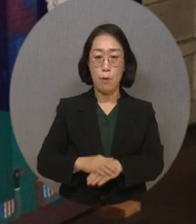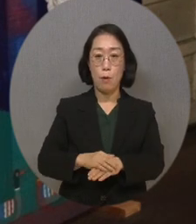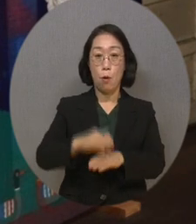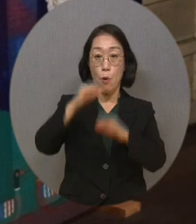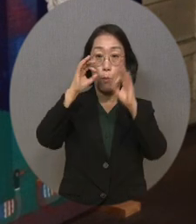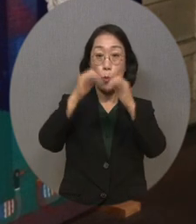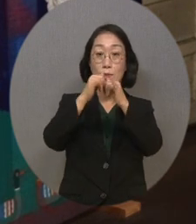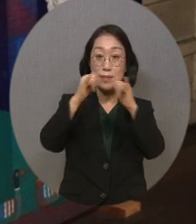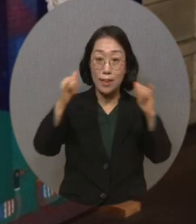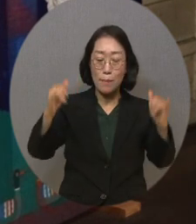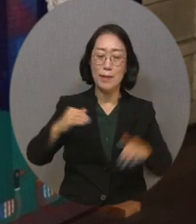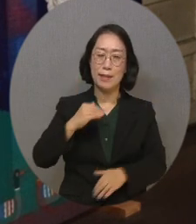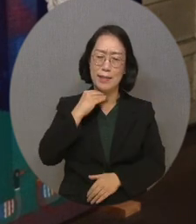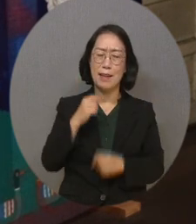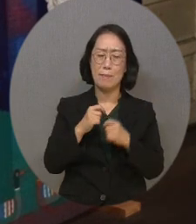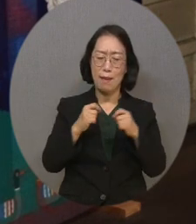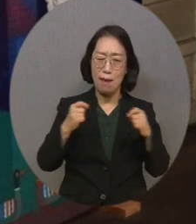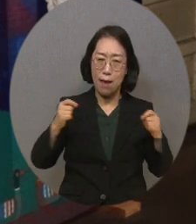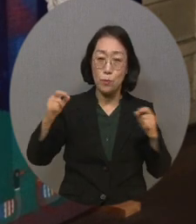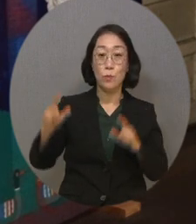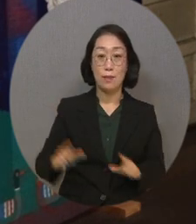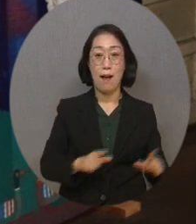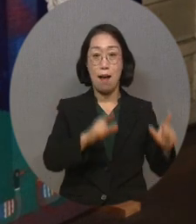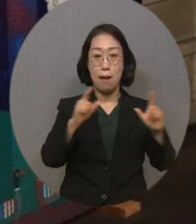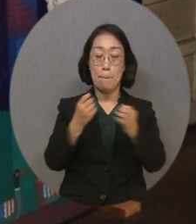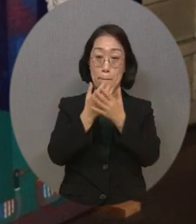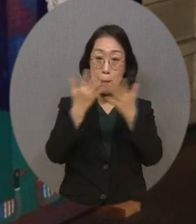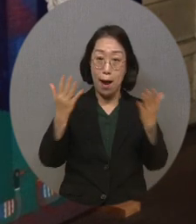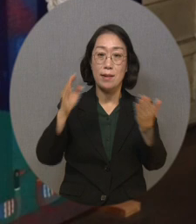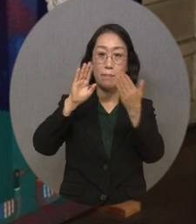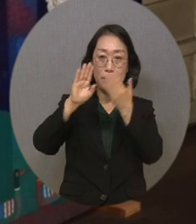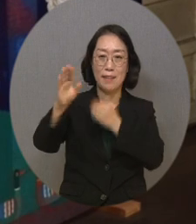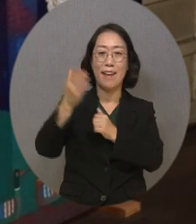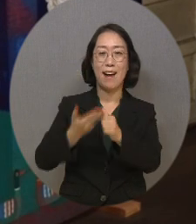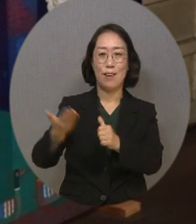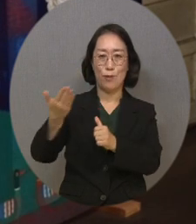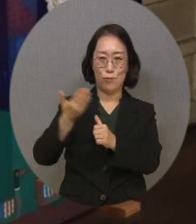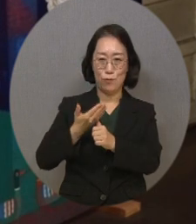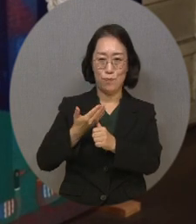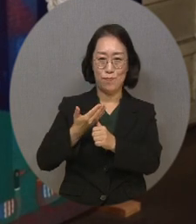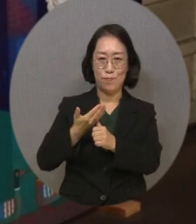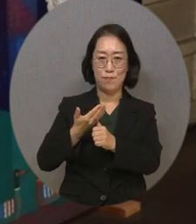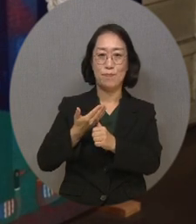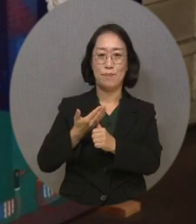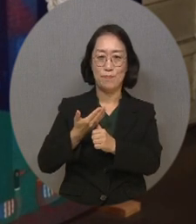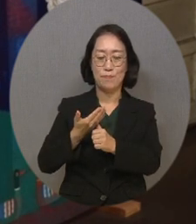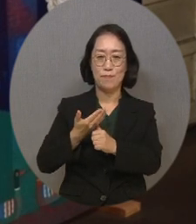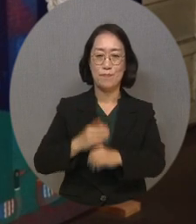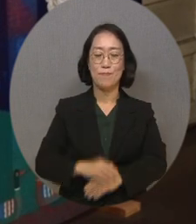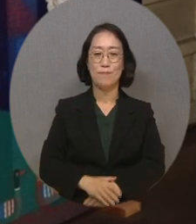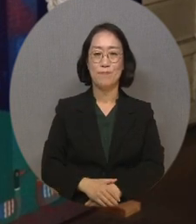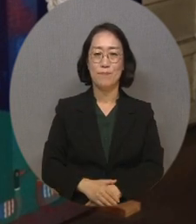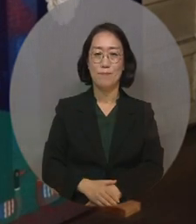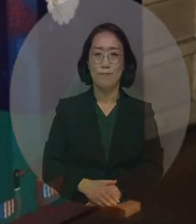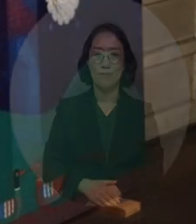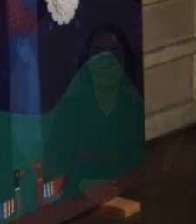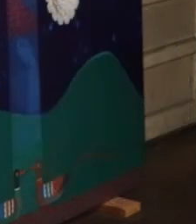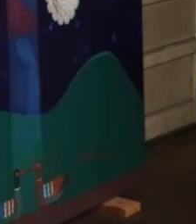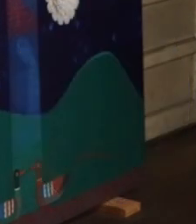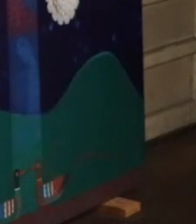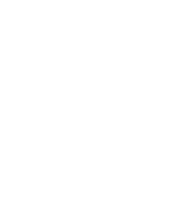관람객에게 기다림의 연속인 삶에 대한 밝은 미래를 전합니다. 복지TV 뉴스 정유정입니다.